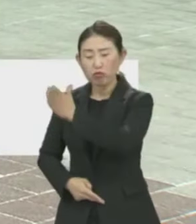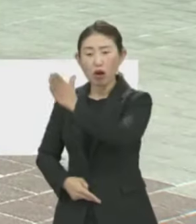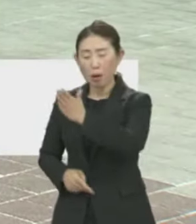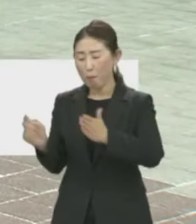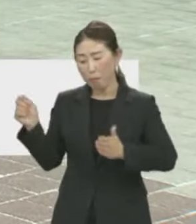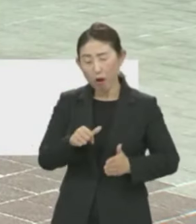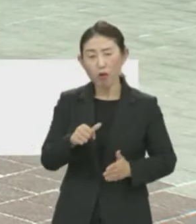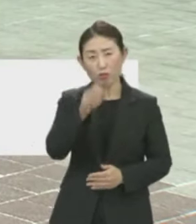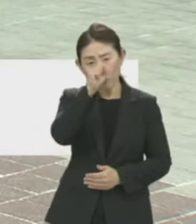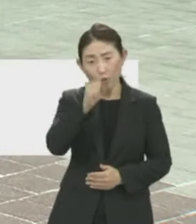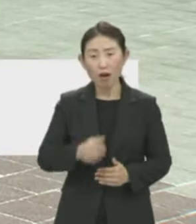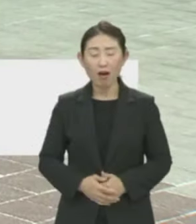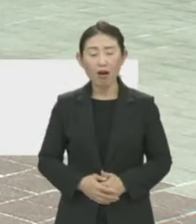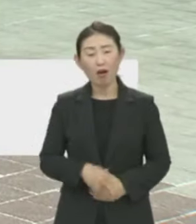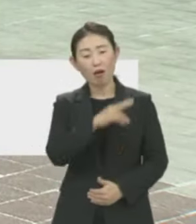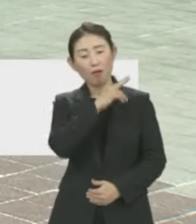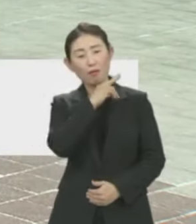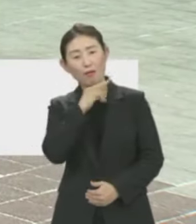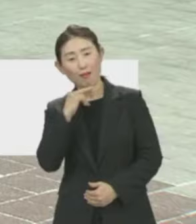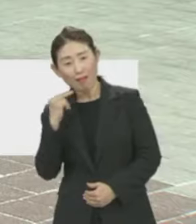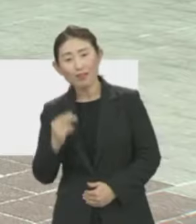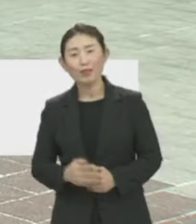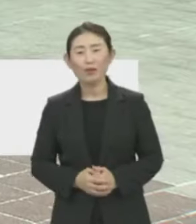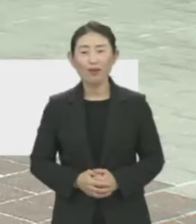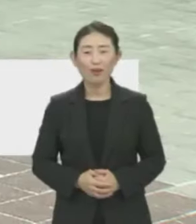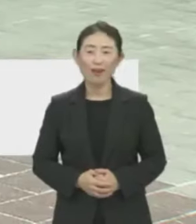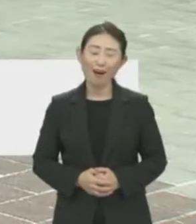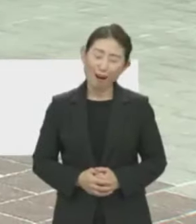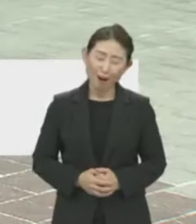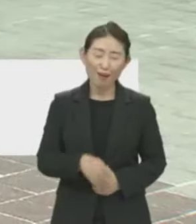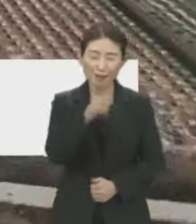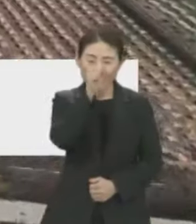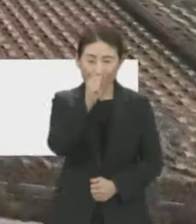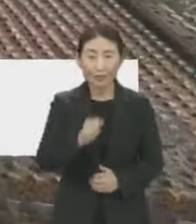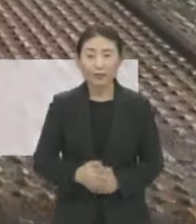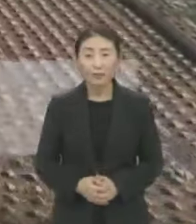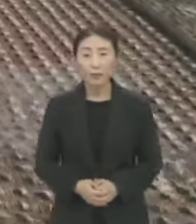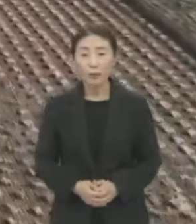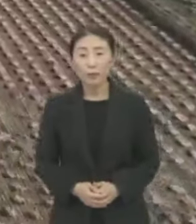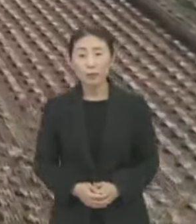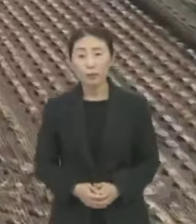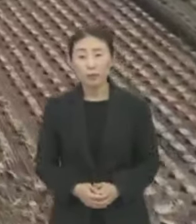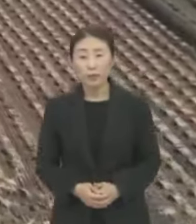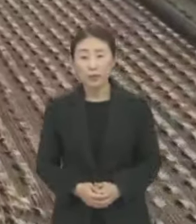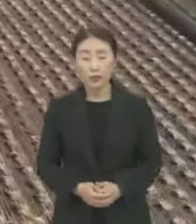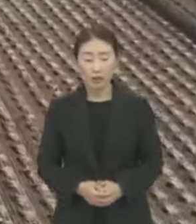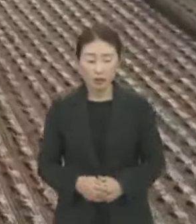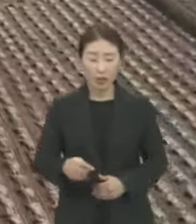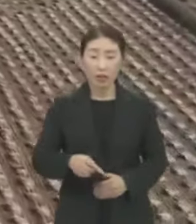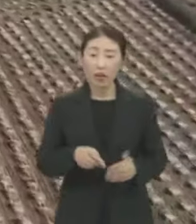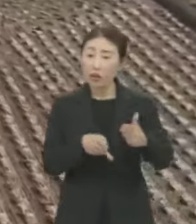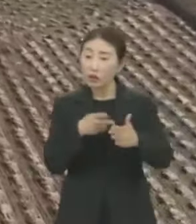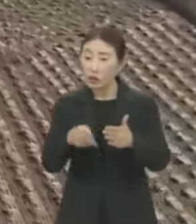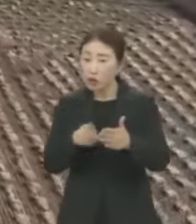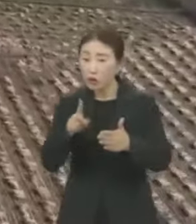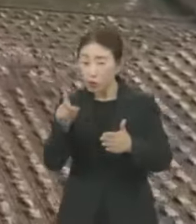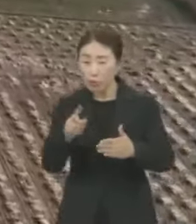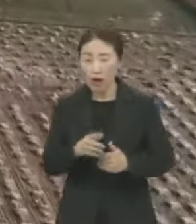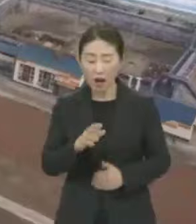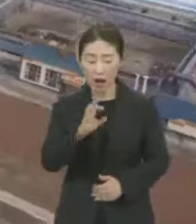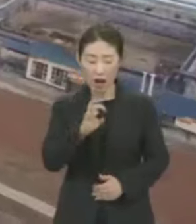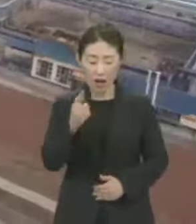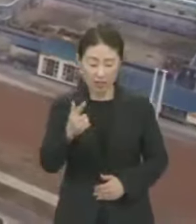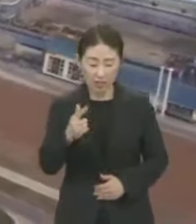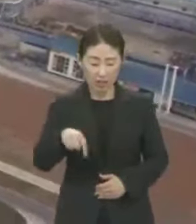있고 더 편하게 움직일 수도 있어가지고 참 기대가 됩니다. 특히 아산만 순환철도는 아산만